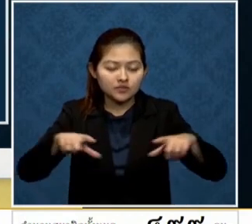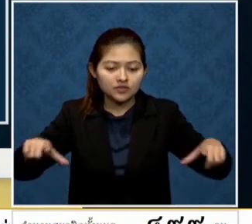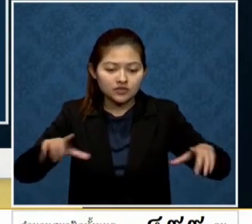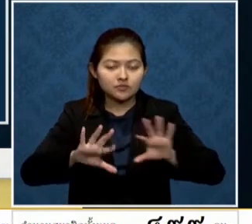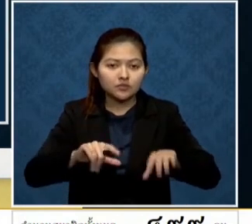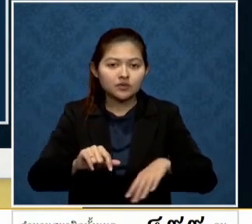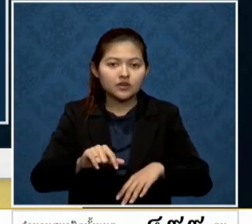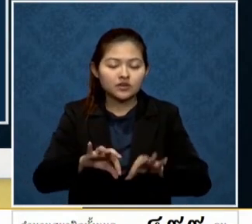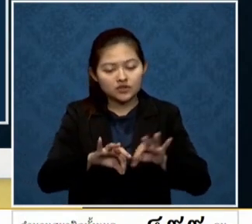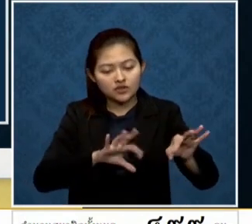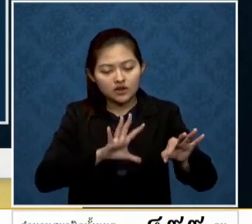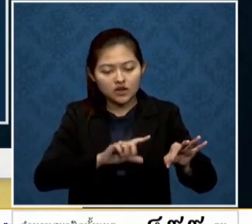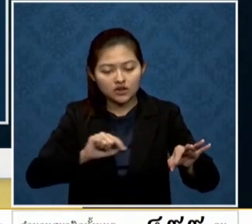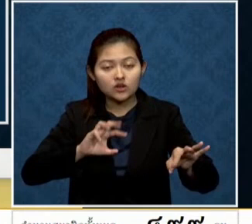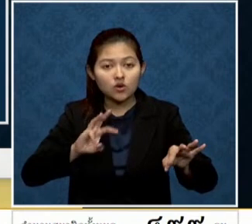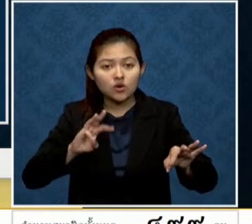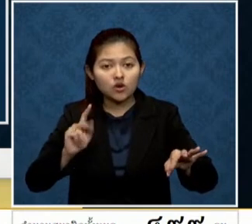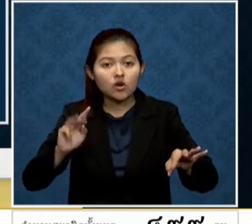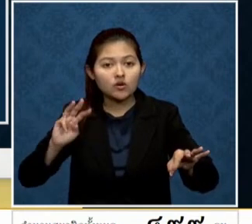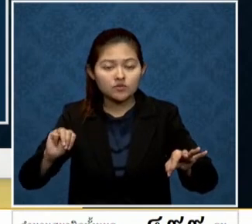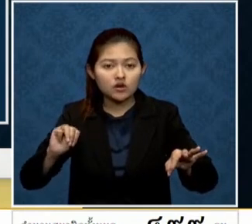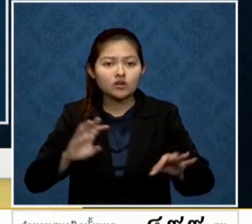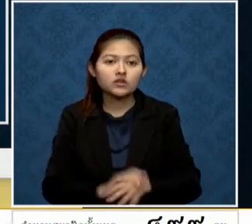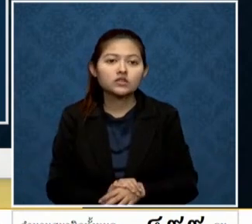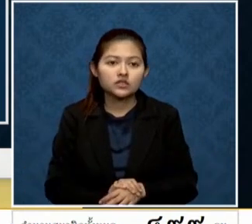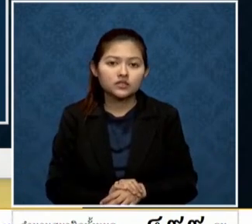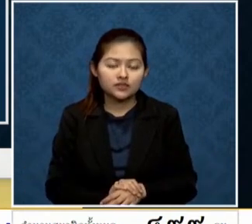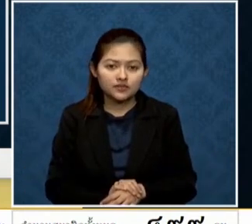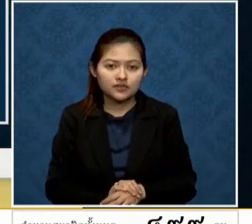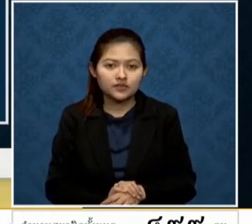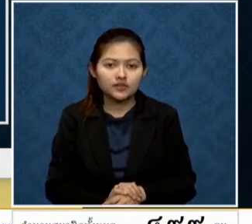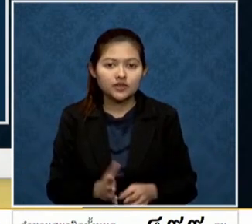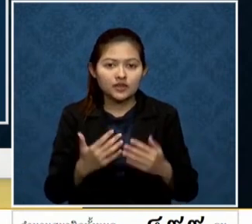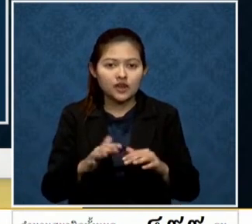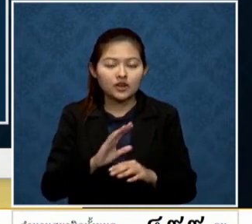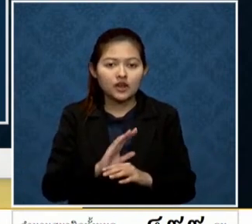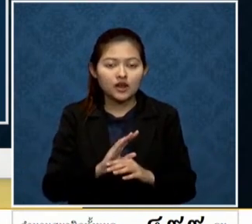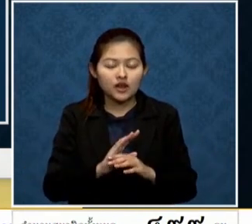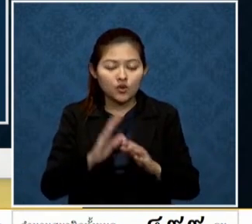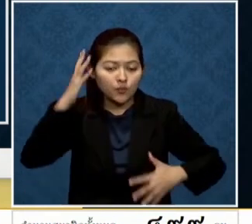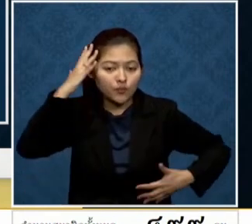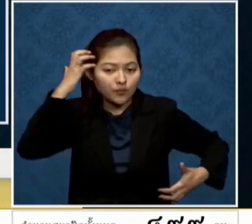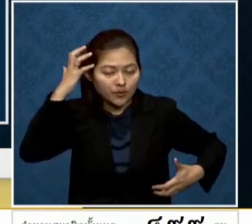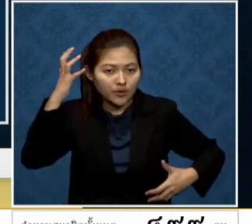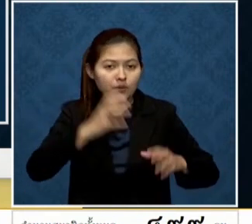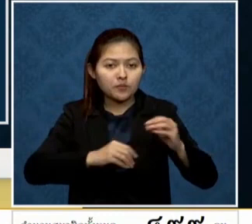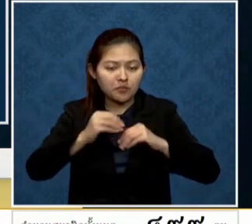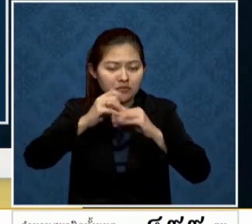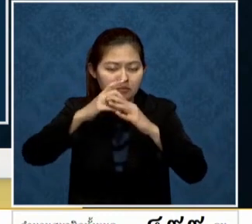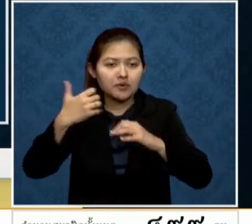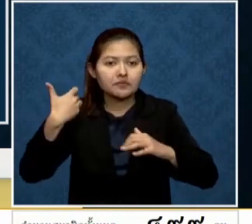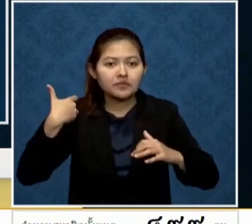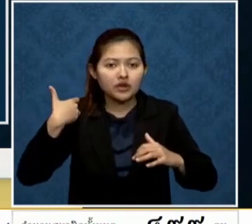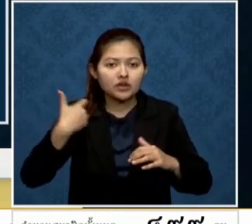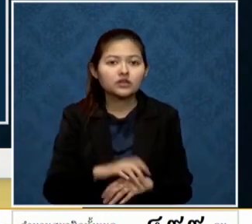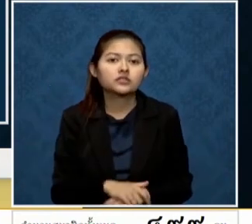5-6กมนะคะนี่คืออย่างน้อยนะคะในความเป็นจริงอาจจะกว้างออกไปมากกว่านี้ได้อีกถ้าประชากรลิงเพิ่มขึ้นโดยรอบๆเขาตังกวนและ